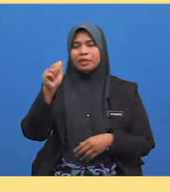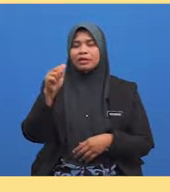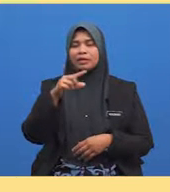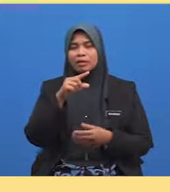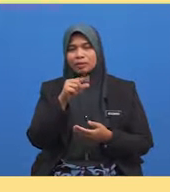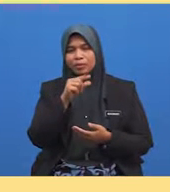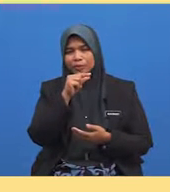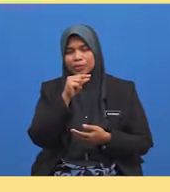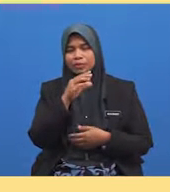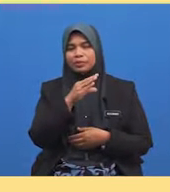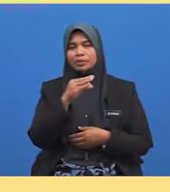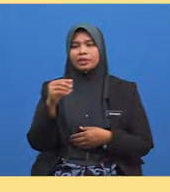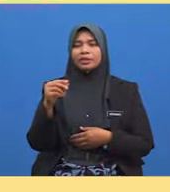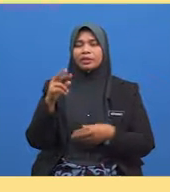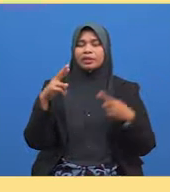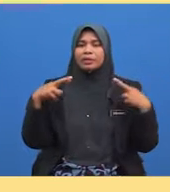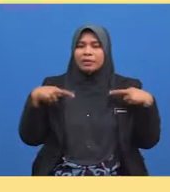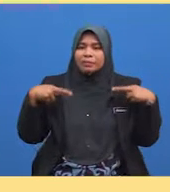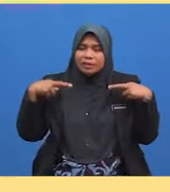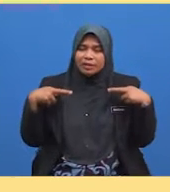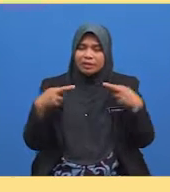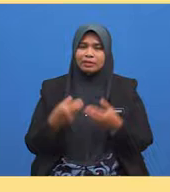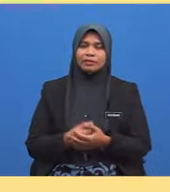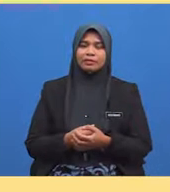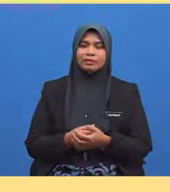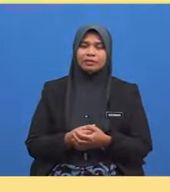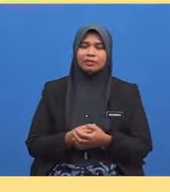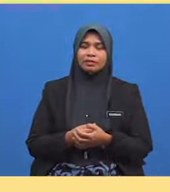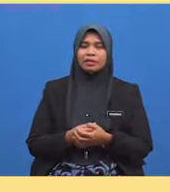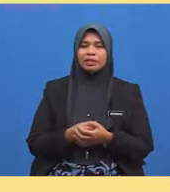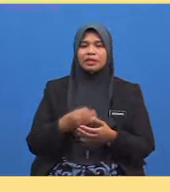burung dan amfibia serta reptilia.